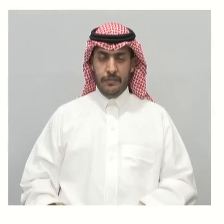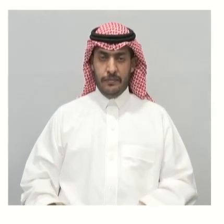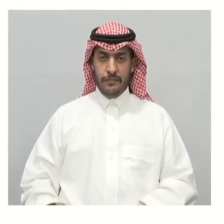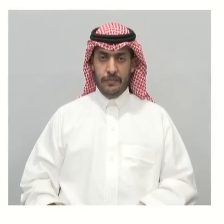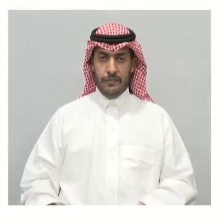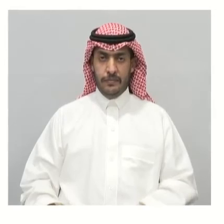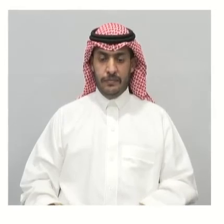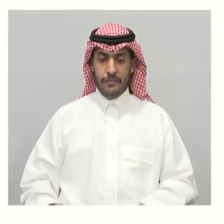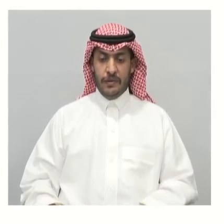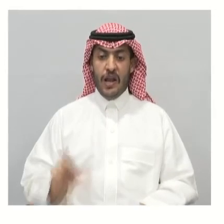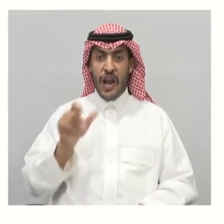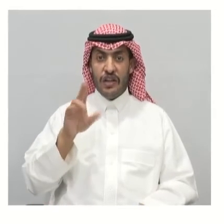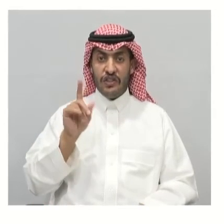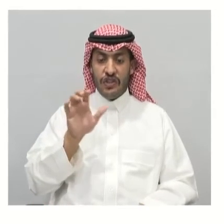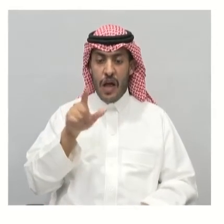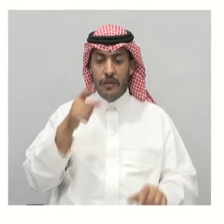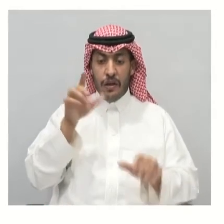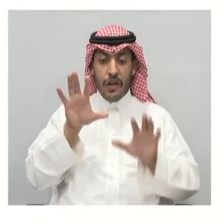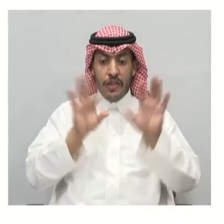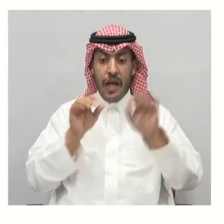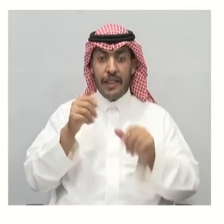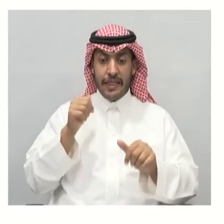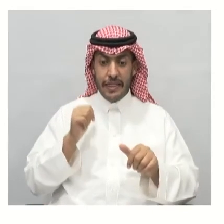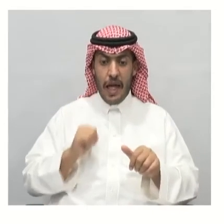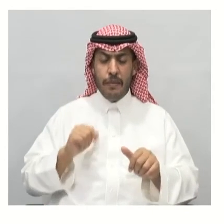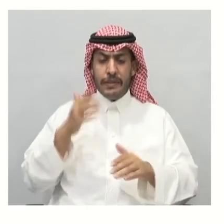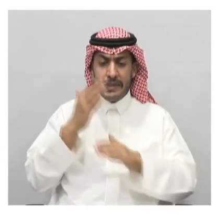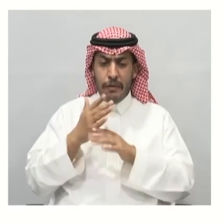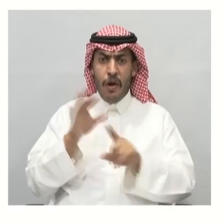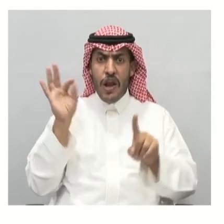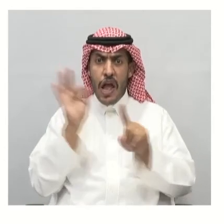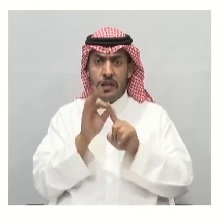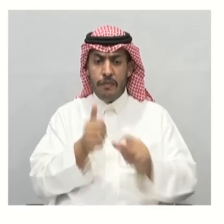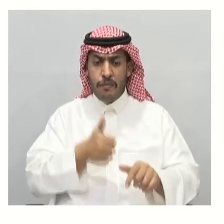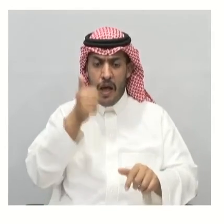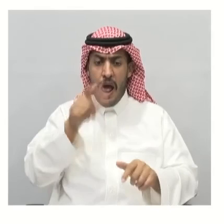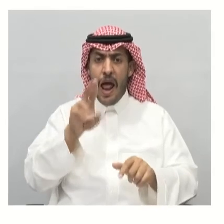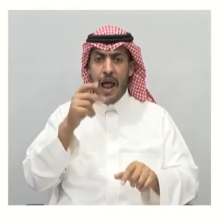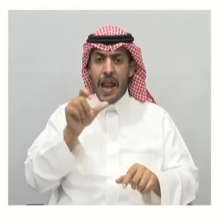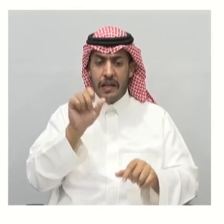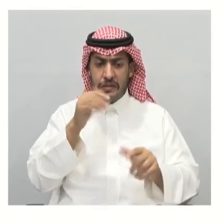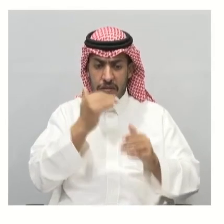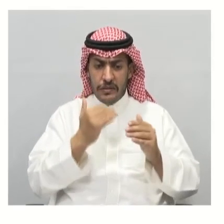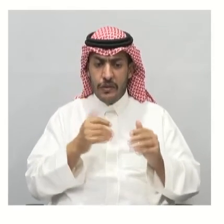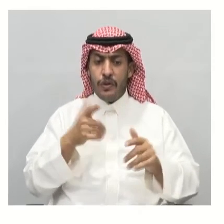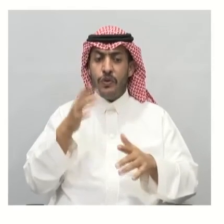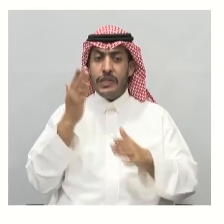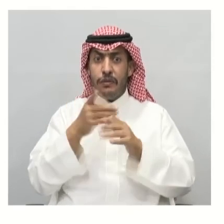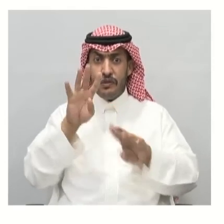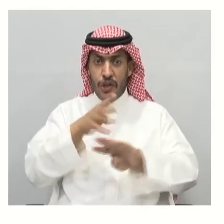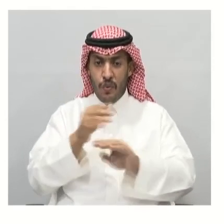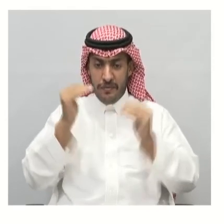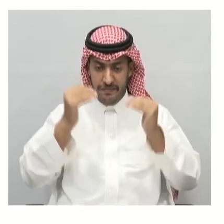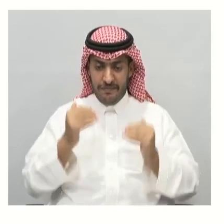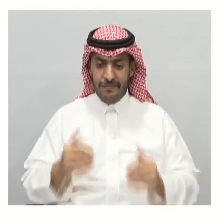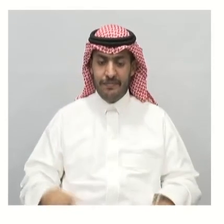69 النشاط يختار الطلبه السبب والنتيجه من العناصر الاتيه ويضعونها في الجدول